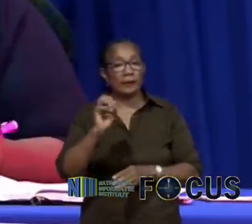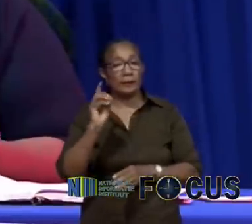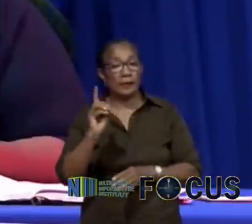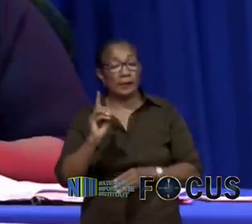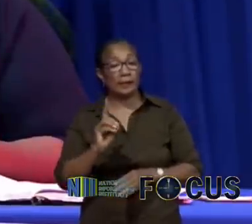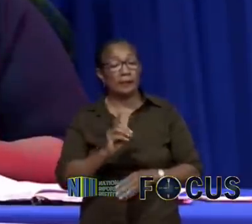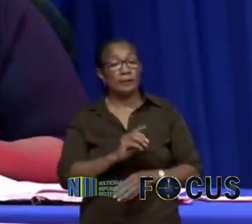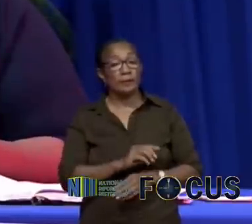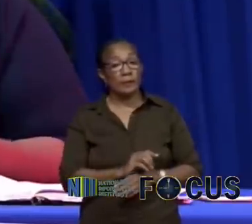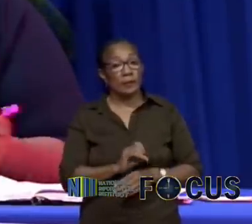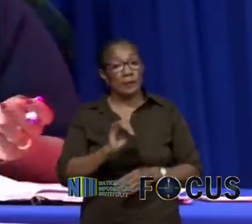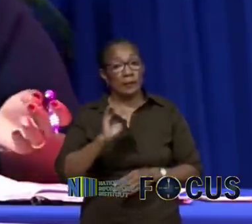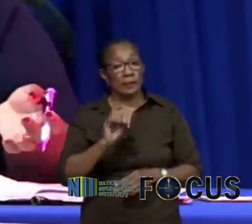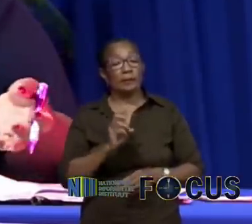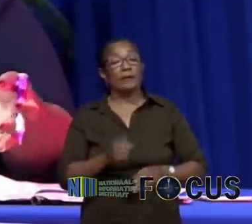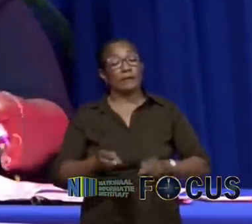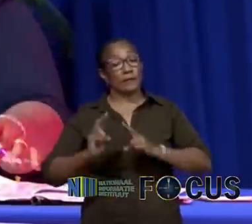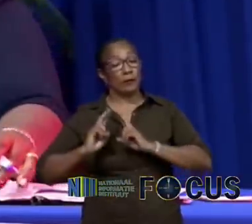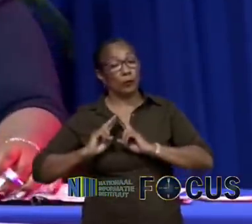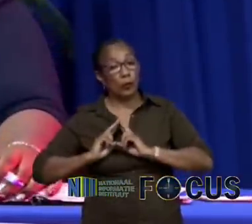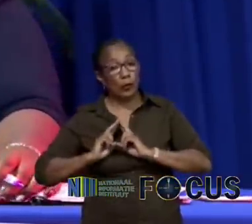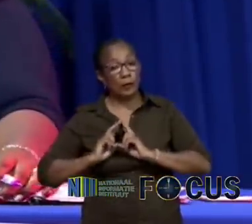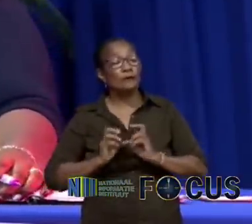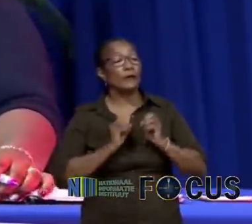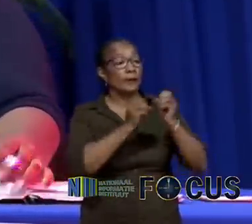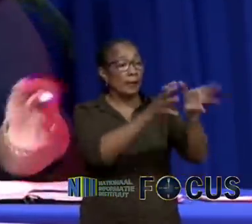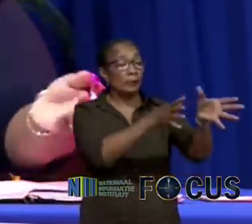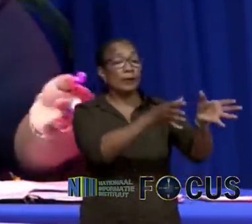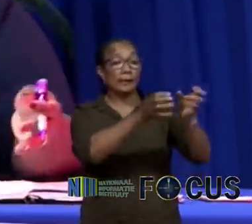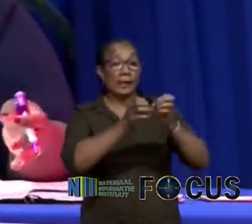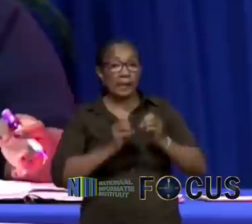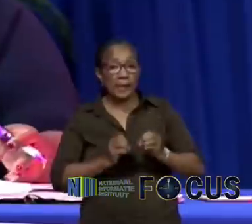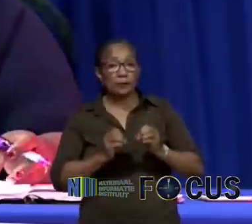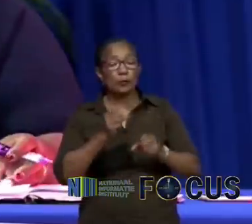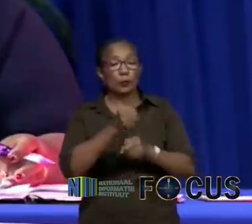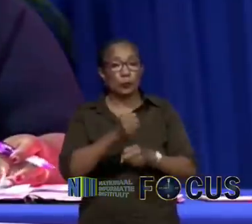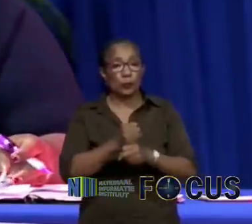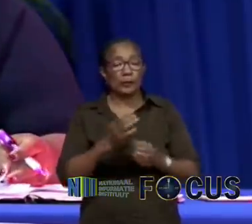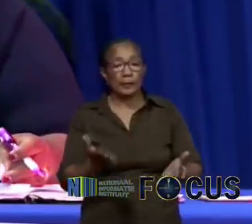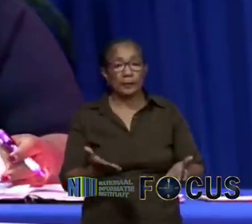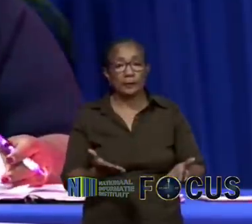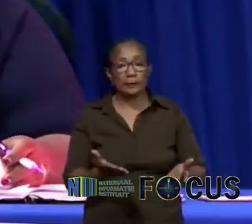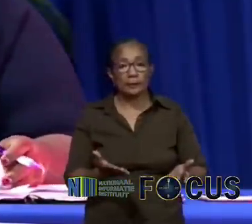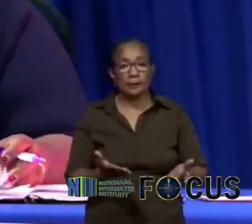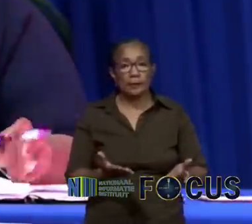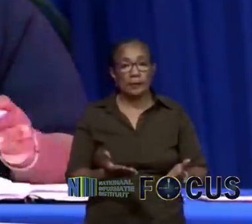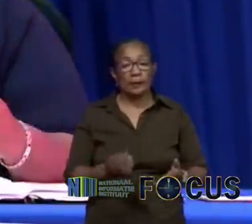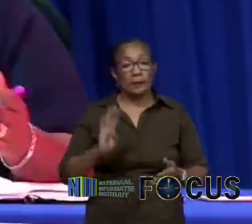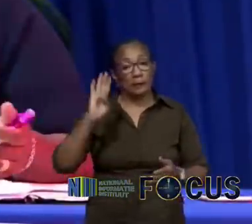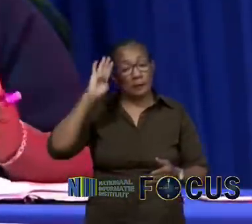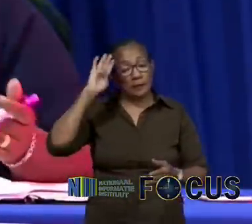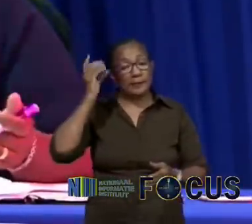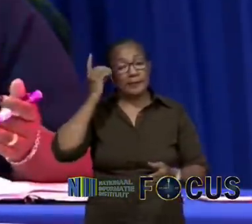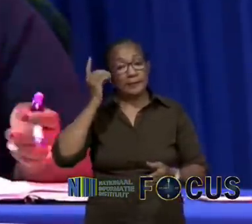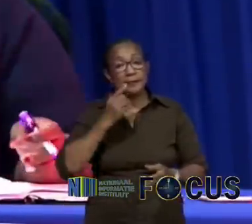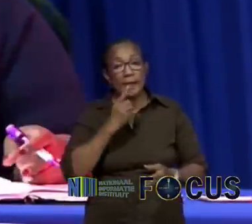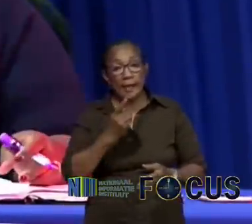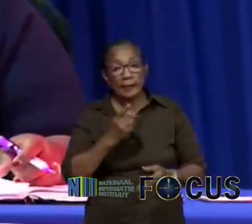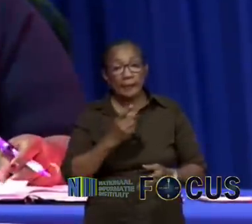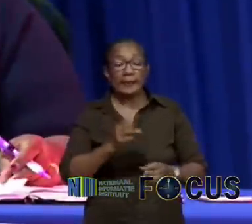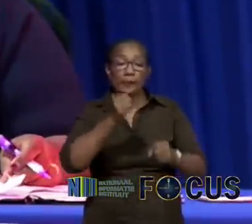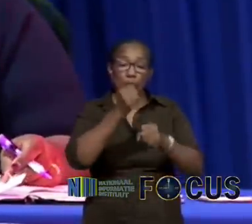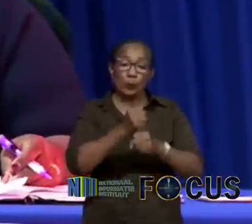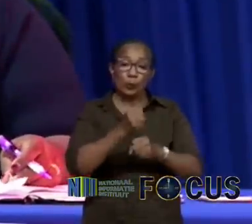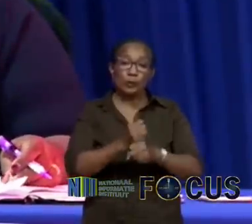die is dus natuurlijk verantwoordelijk voor import- en exportproducten. De overste zei het reeds dat de